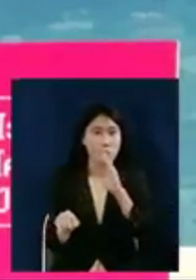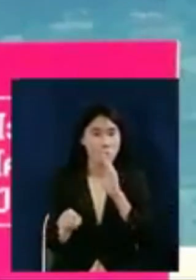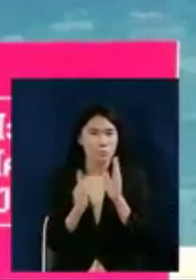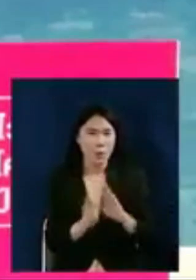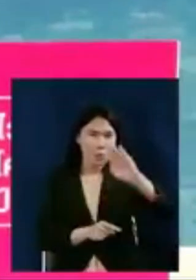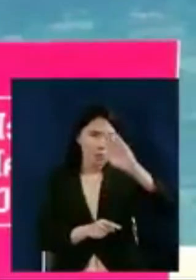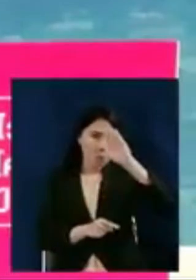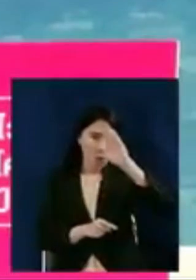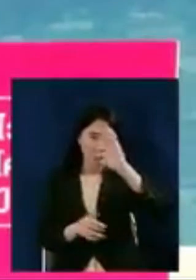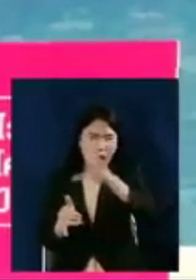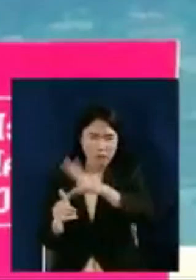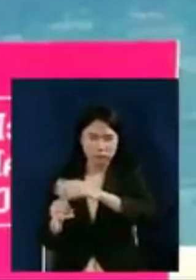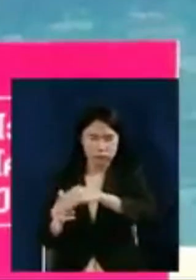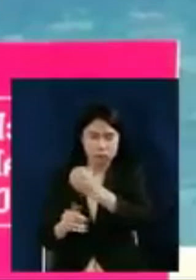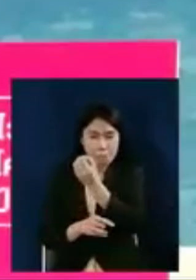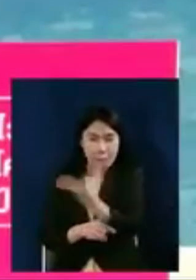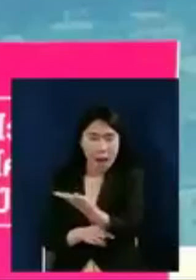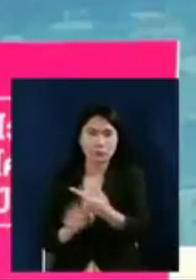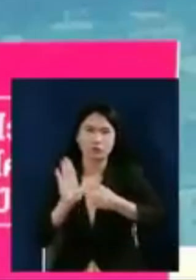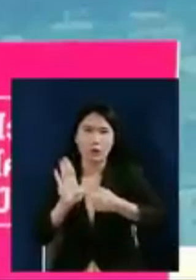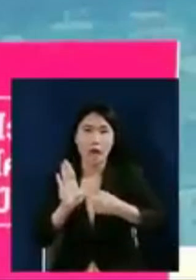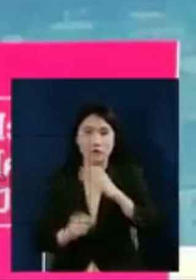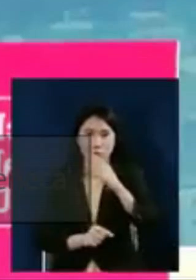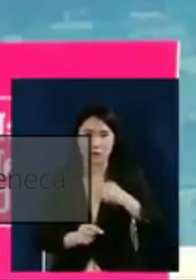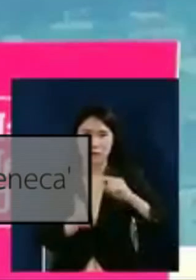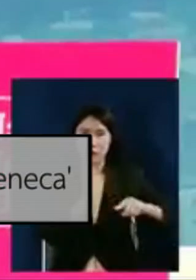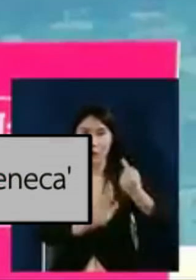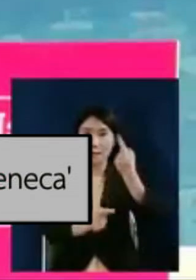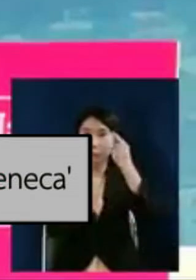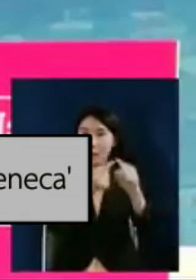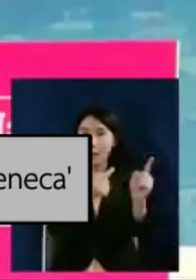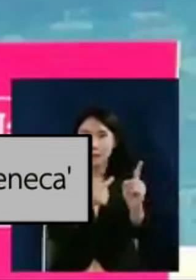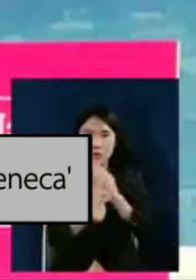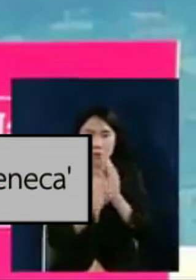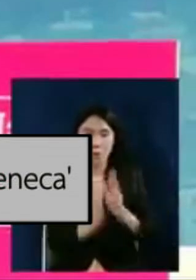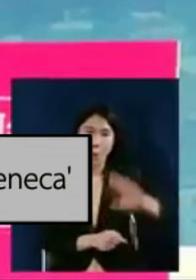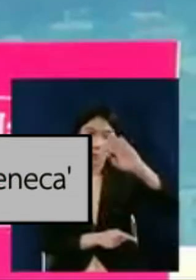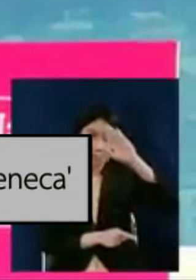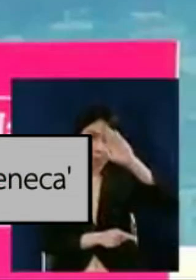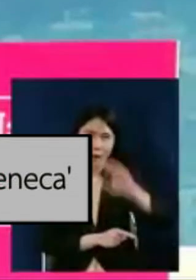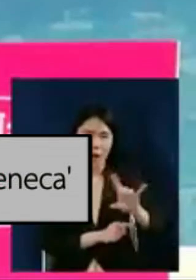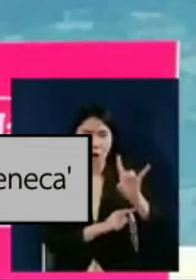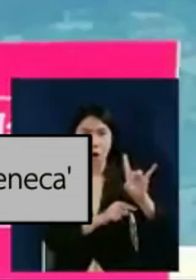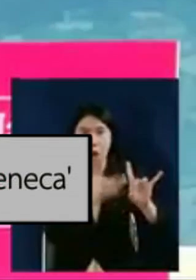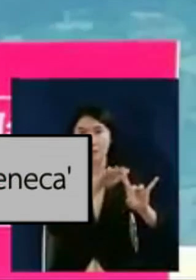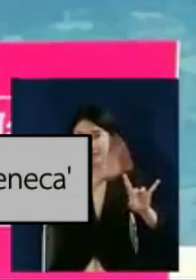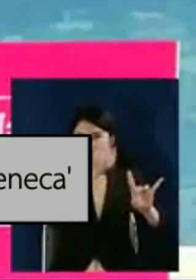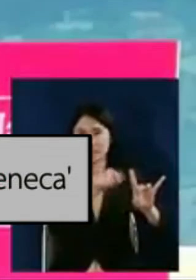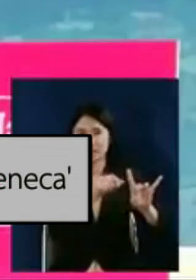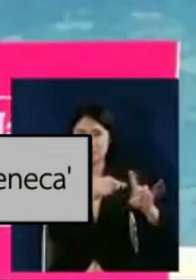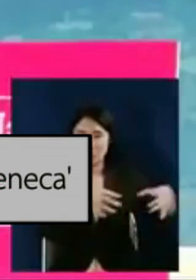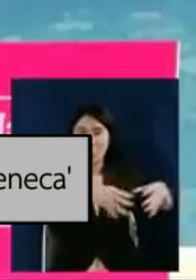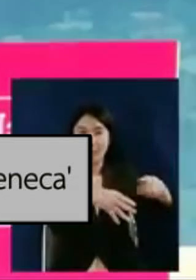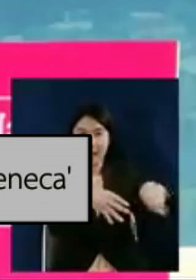can Sinoของจีนที่ใช้ brush vectorบอกการผลิตคล้ายชนิดที่ 1ก็คือเอา R N Sมา